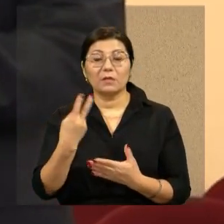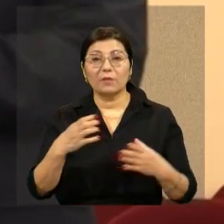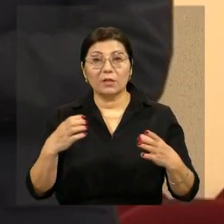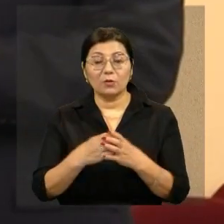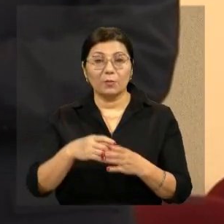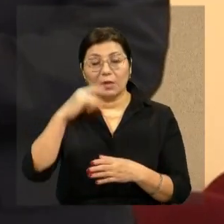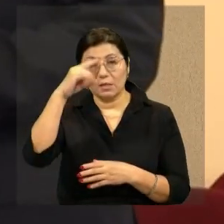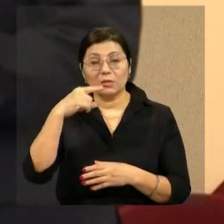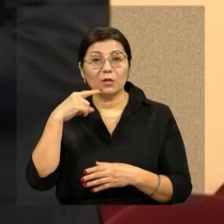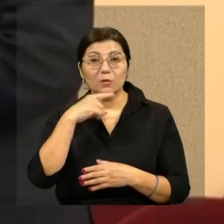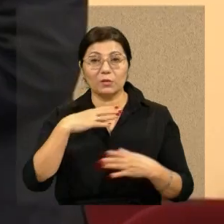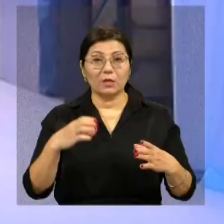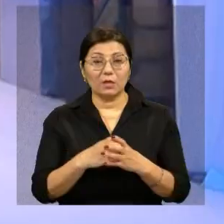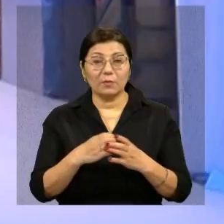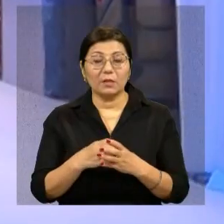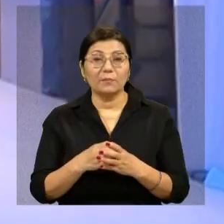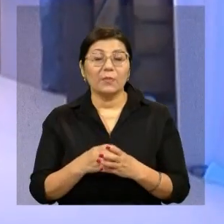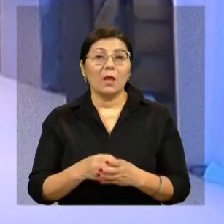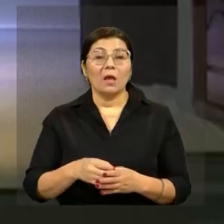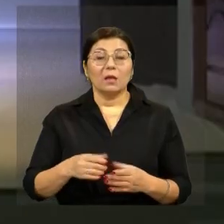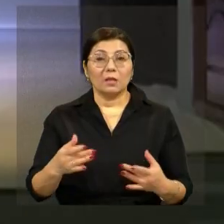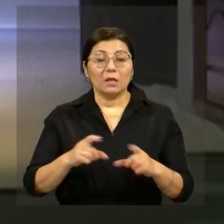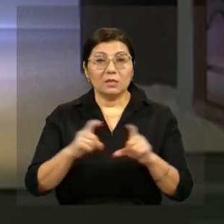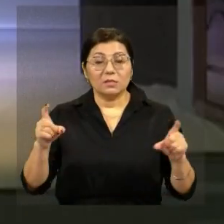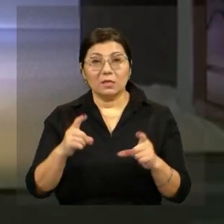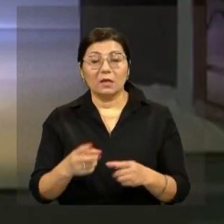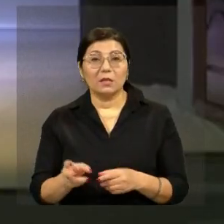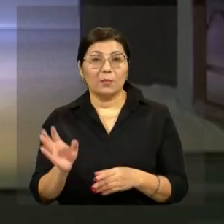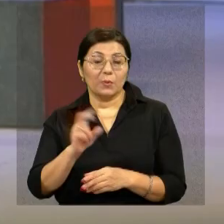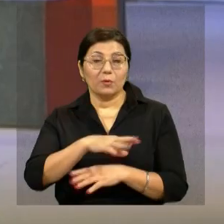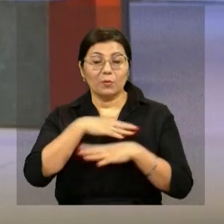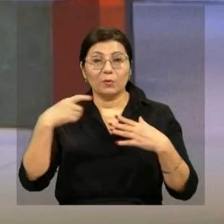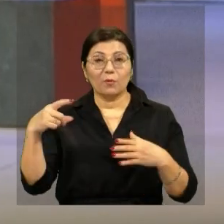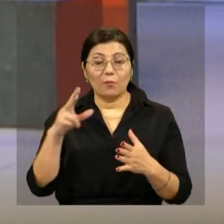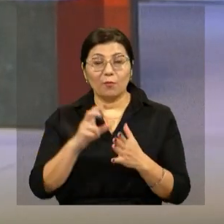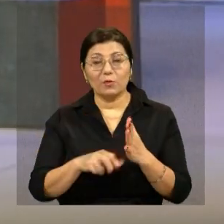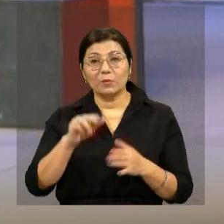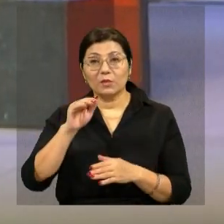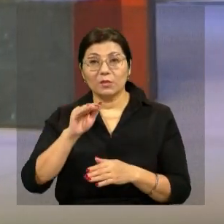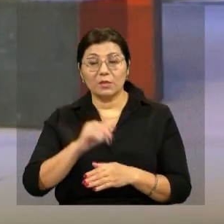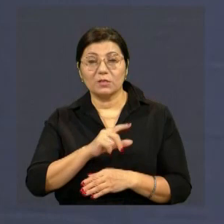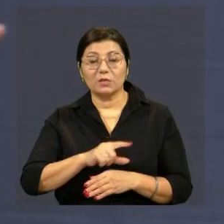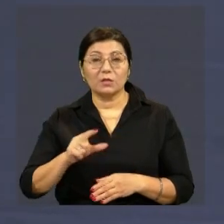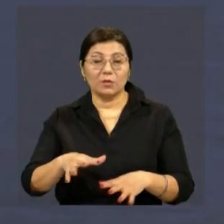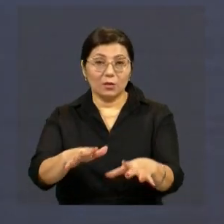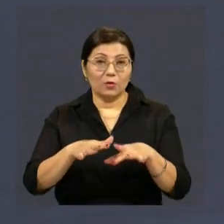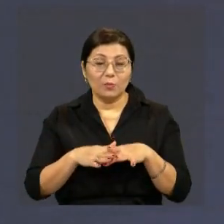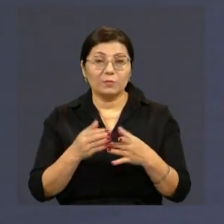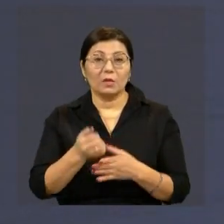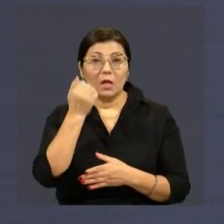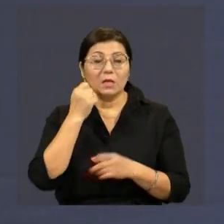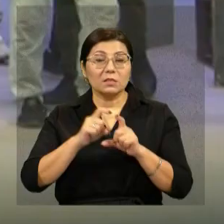казахский и русский коллектив. Несмотря на то, что здание небольшое, в год его посещают 80 тысяч зрителей. Старый театр, фундамент которого был